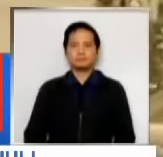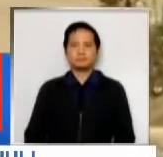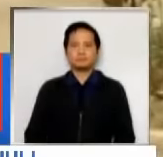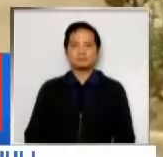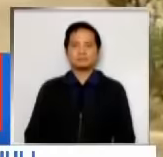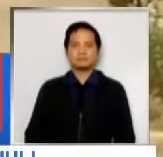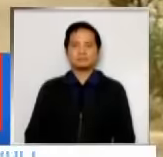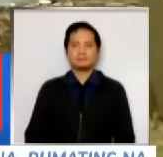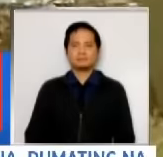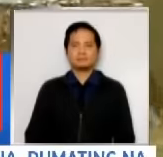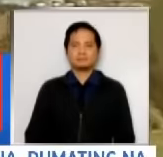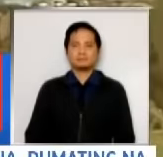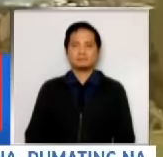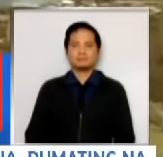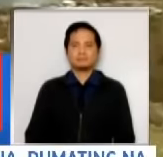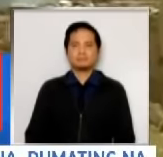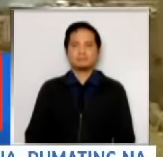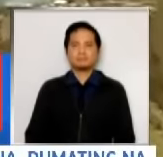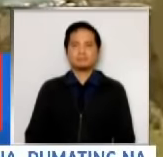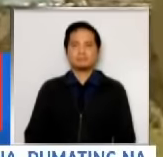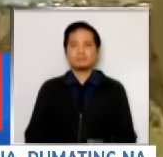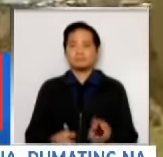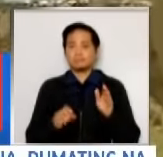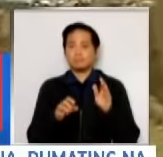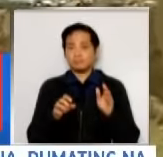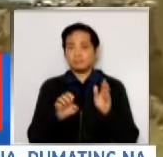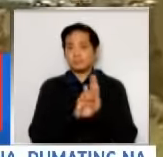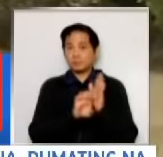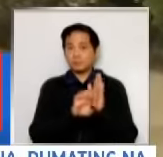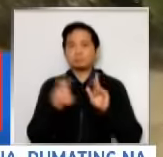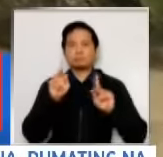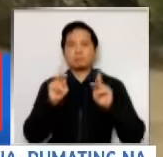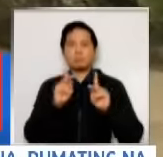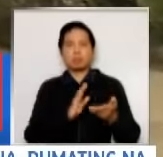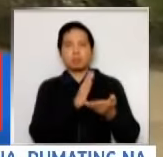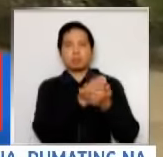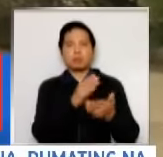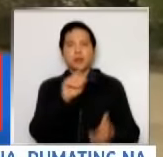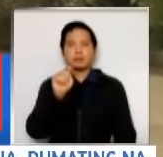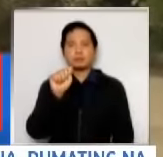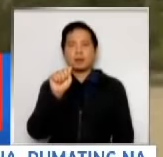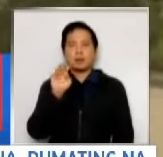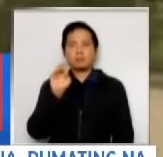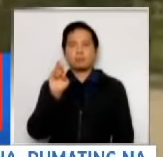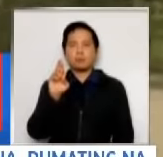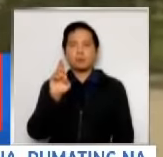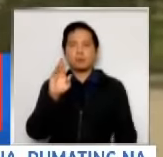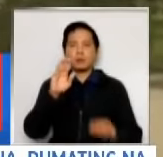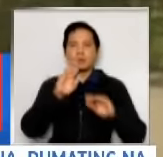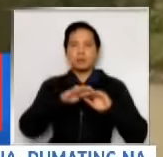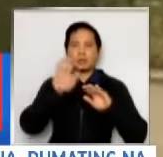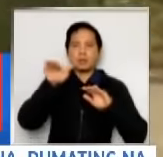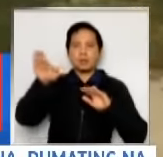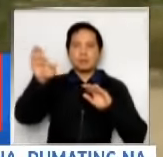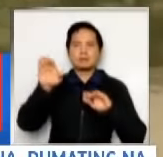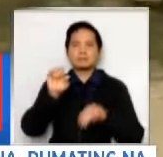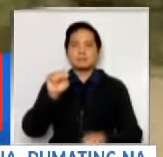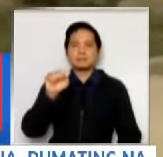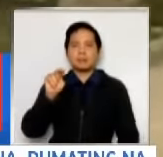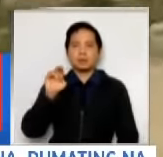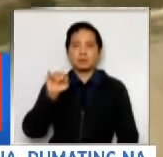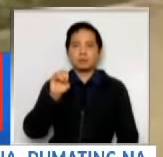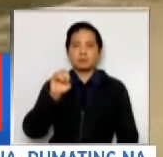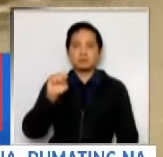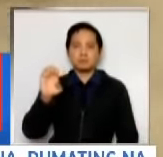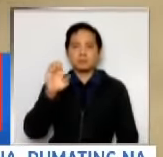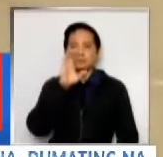Isa sa mga nakasanayang pinupuntahan tuwing Semana Santa ay ang Tabor Hill sa Barangay San Jose, Cebu City. Pero ngayong may pandemya,